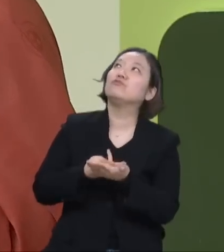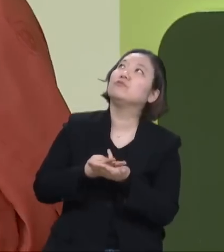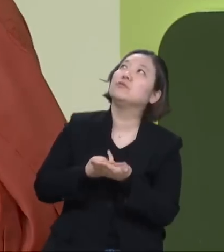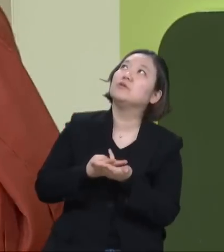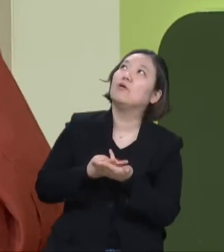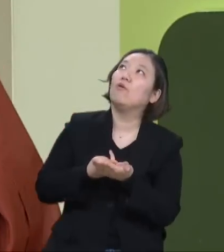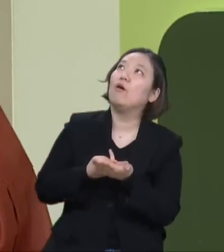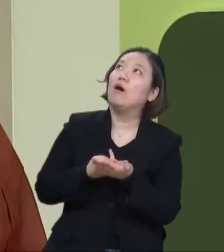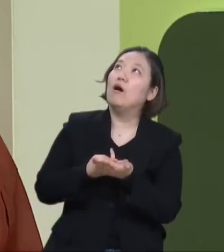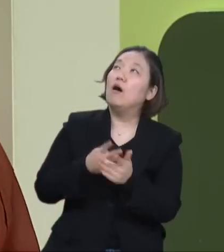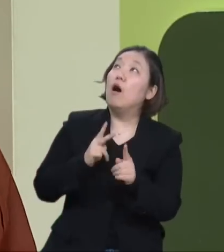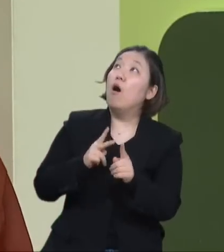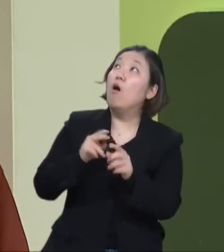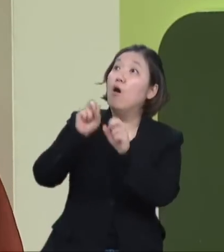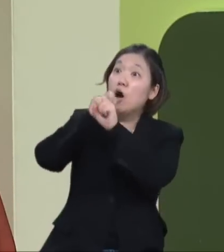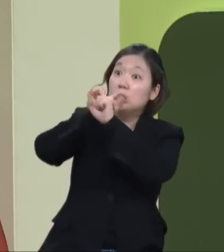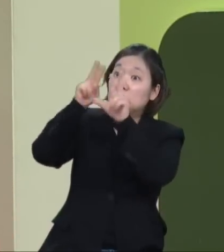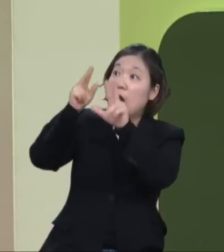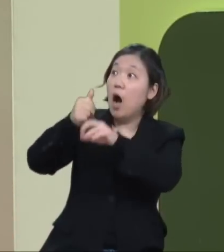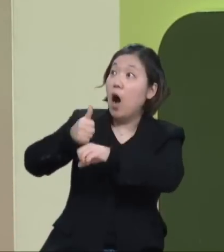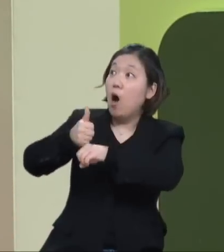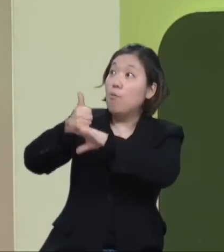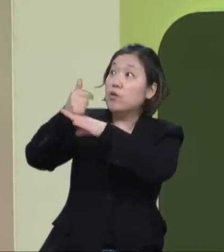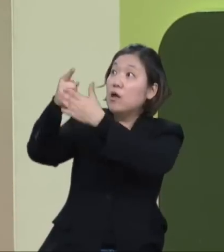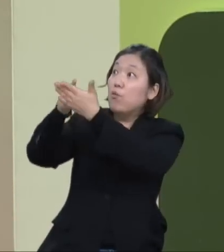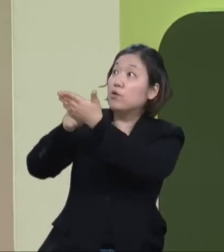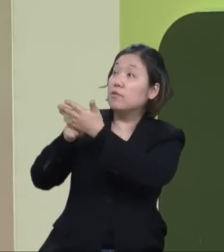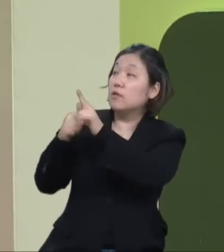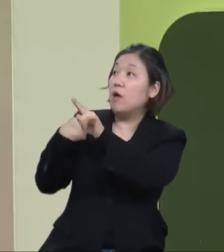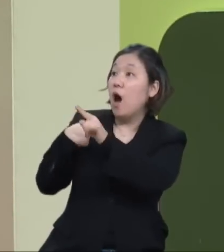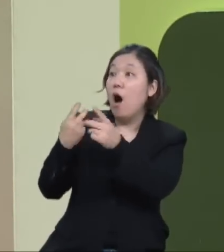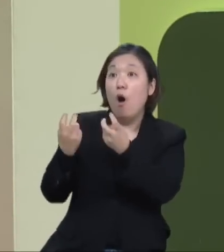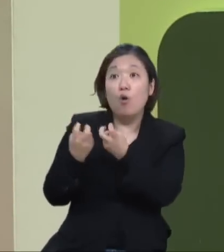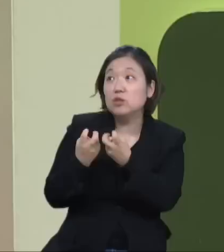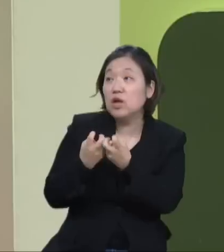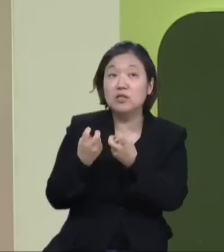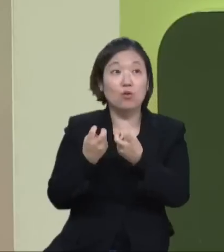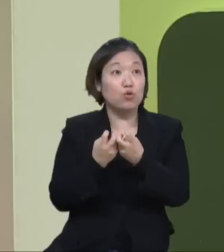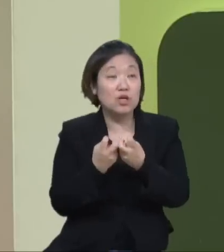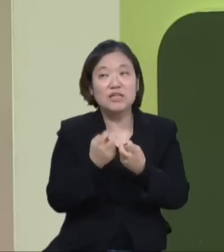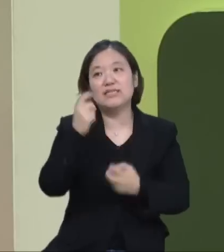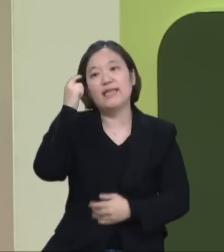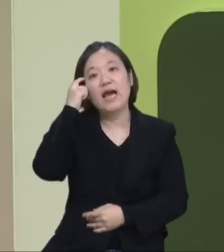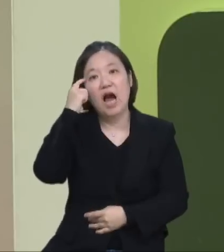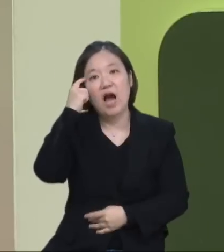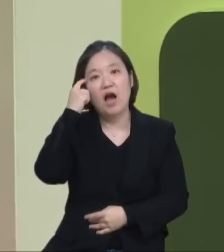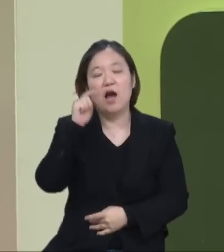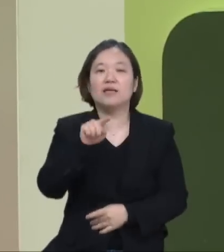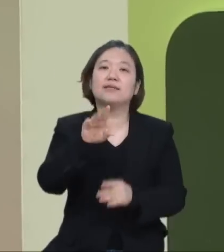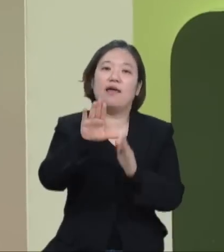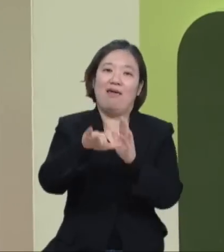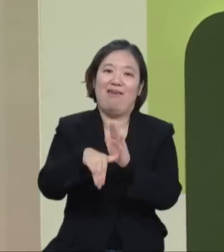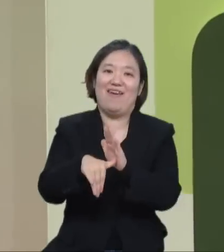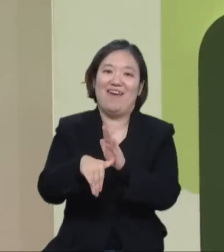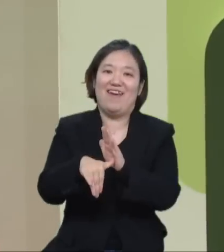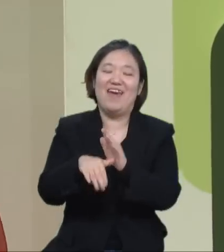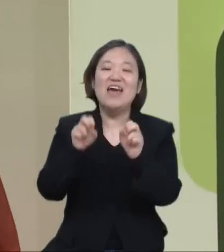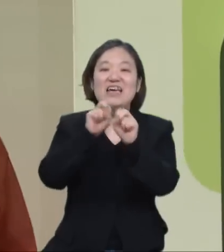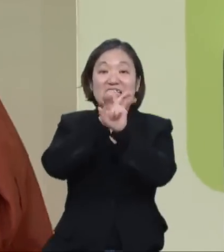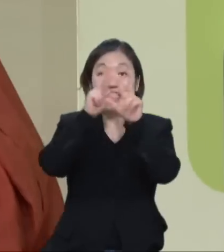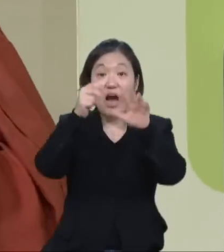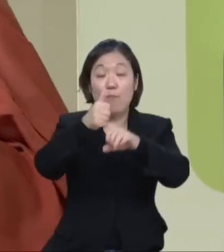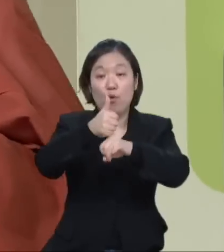있는 채 뭐 지장보살님은 허공에 나타나셨는데 어떻게 해야 되지 뭐 어쩔 줄 몰라하고 있을 때 지정보살